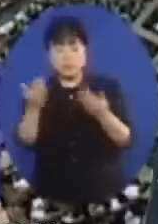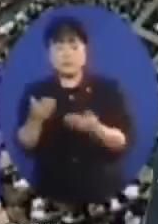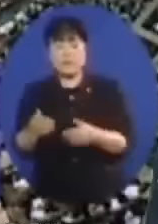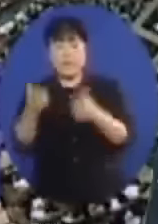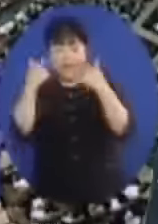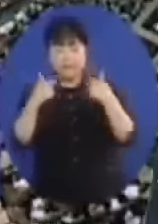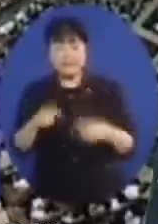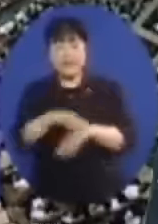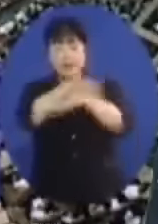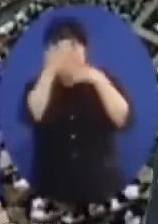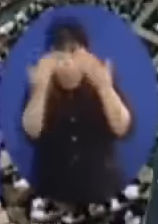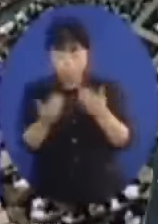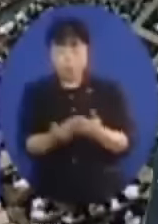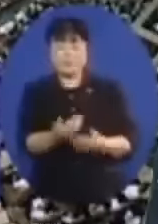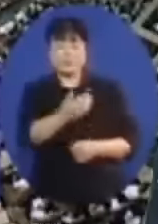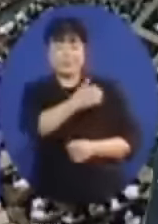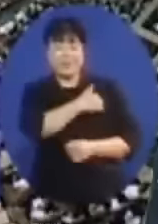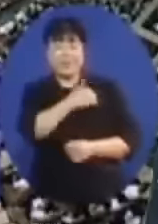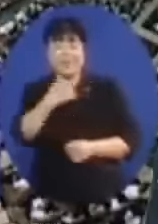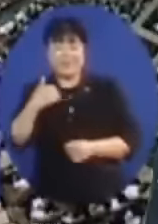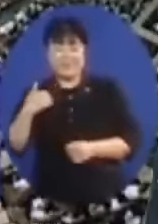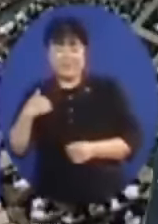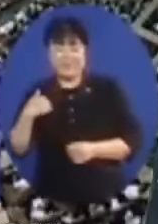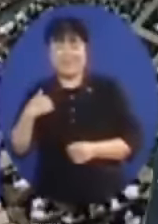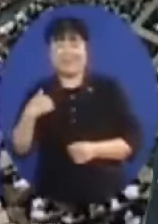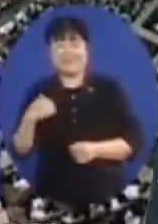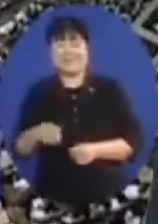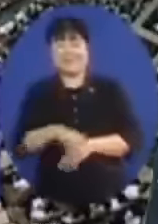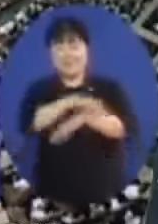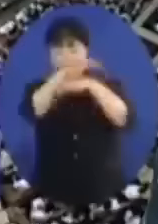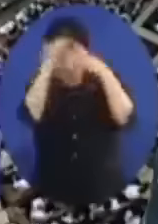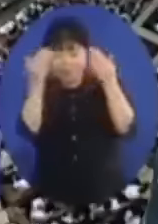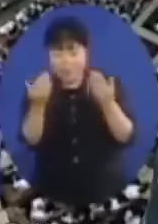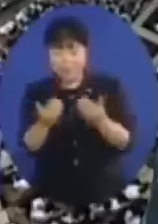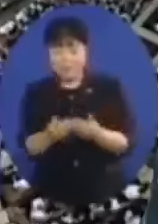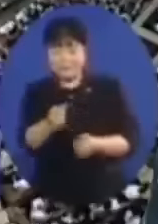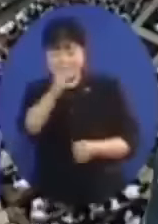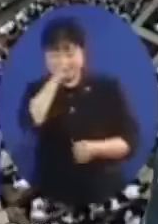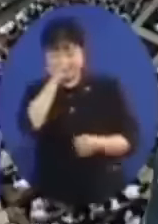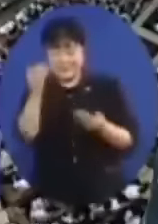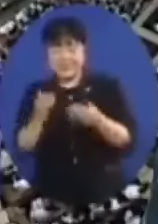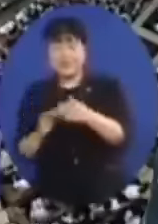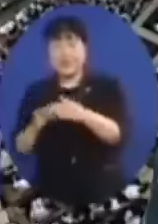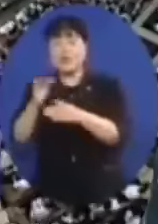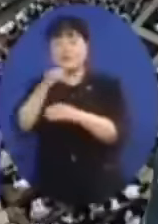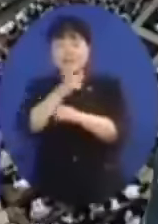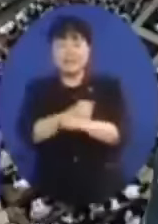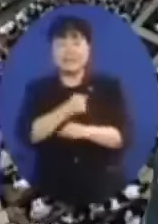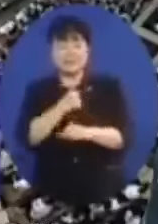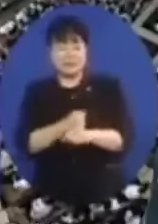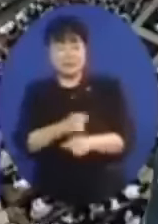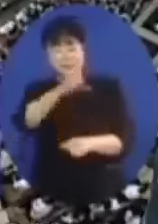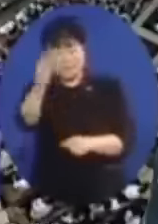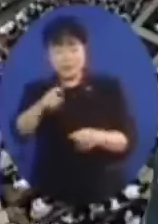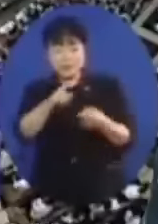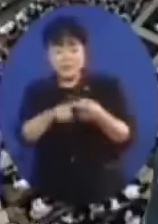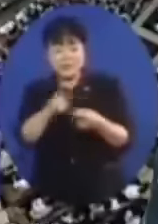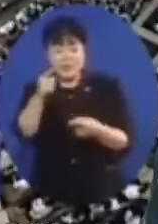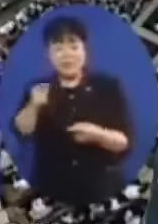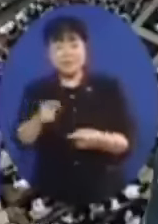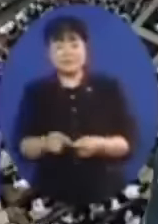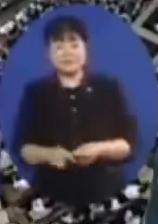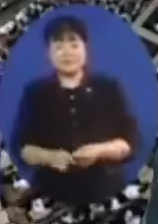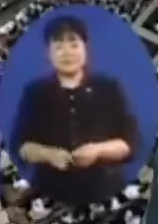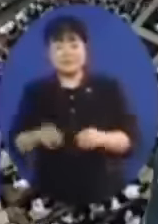일에 항상 모든 것이 능능하여 모든 착한 일을 넘치게 하리 하심이라. 기록된 바 그가